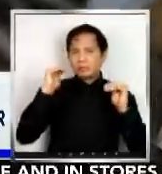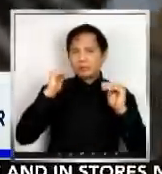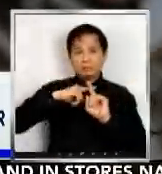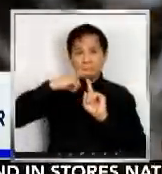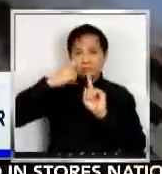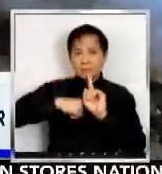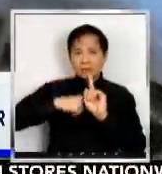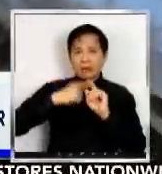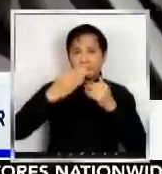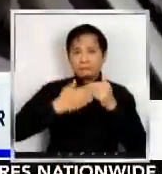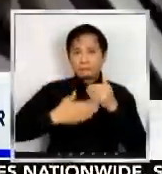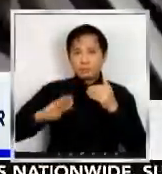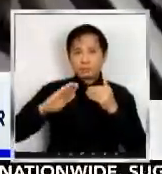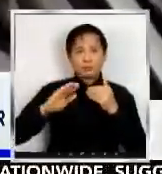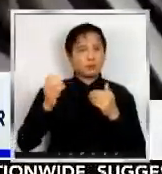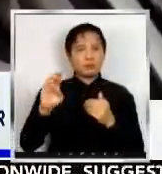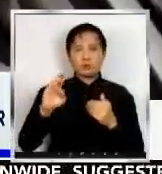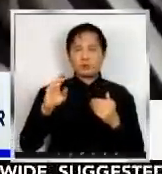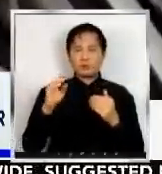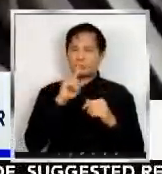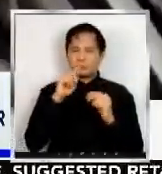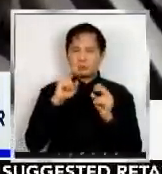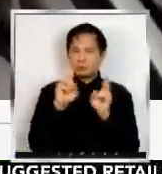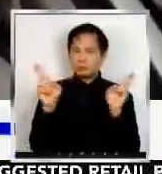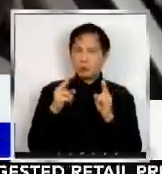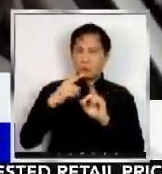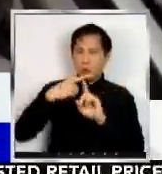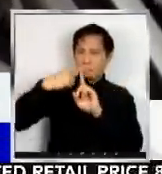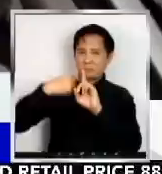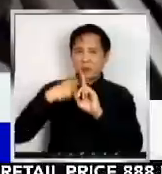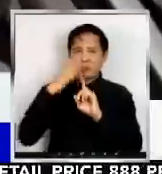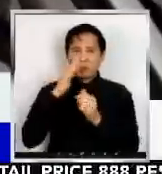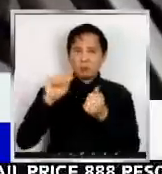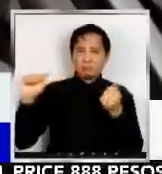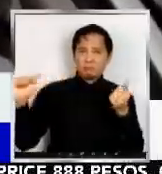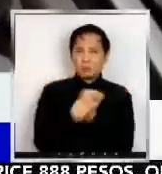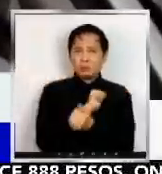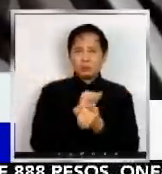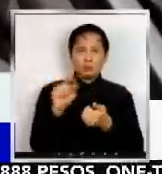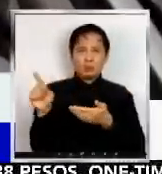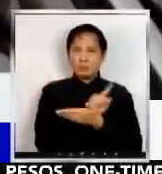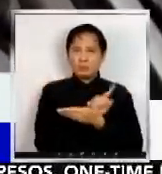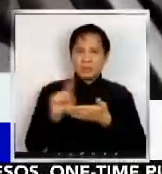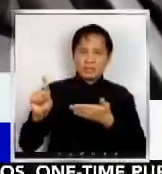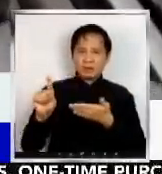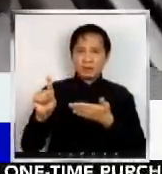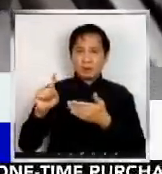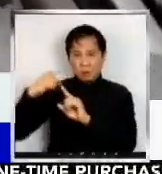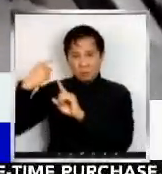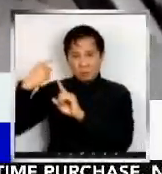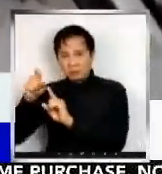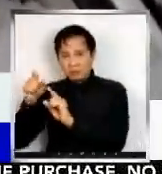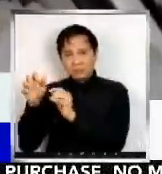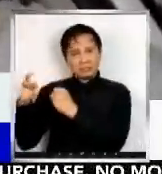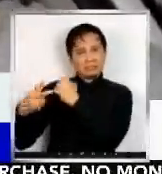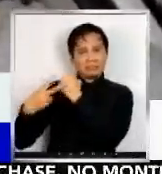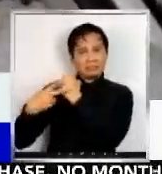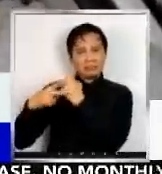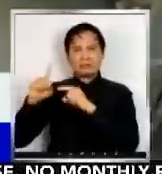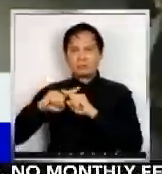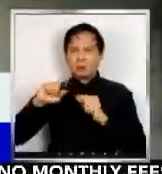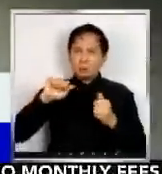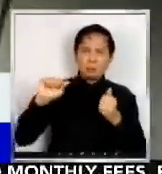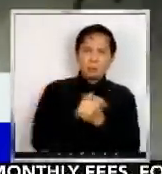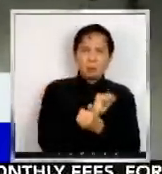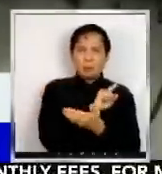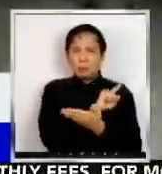month's time na supply namin, mauubos siya in a week because of the triple, double ng surge po natin ng cases.